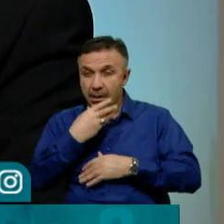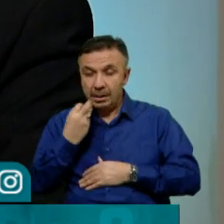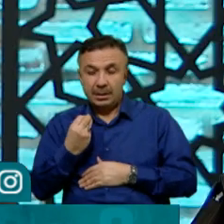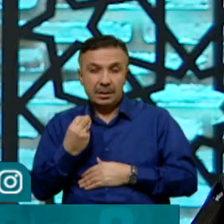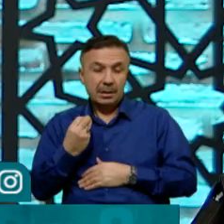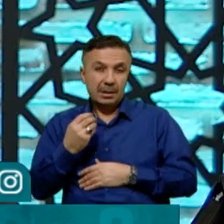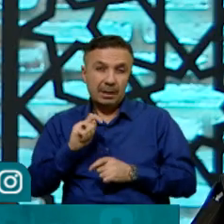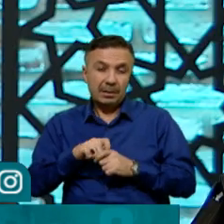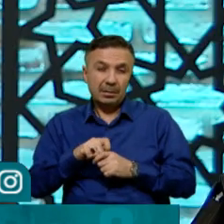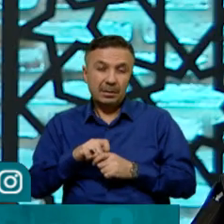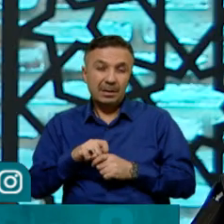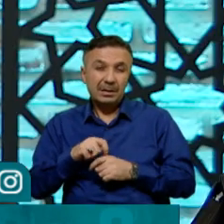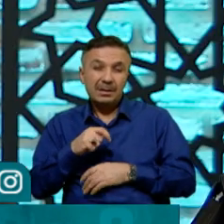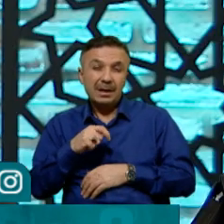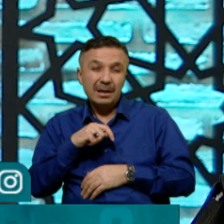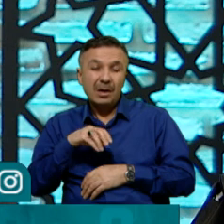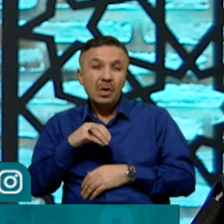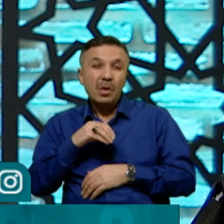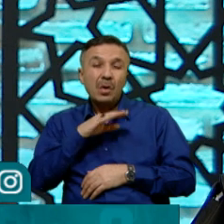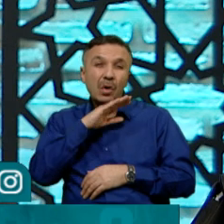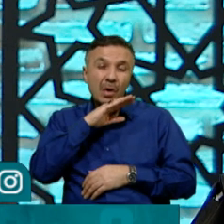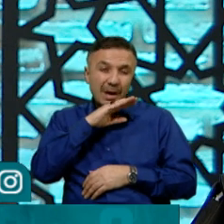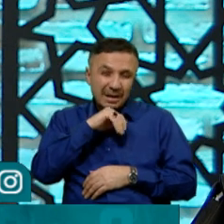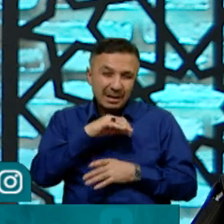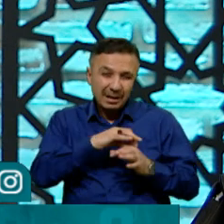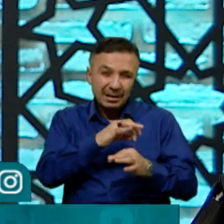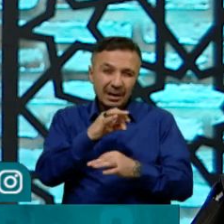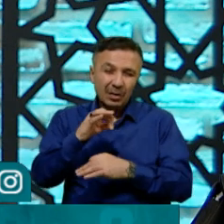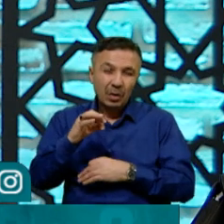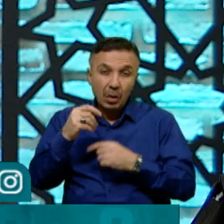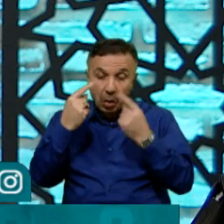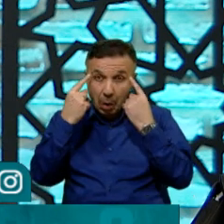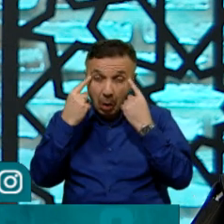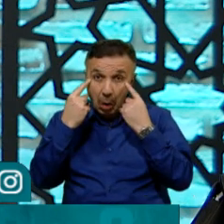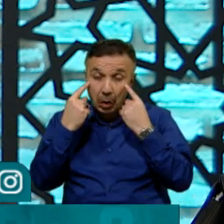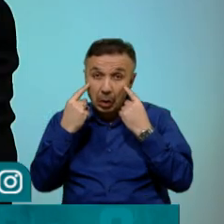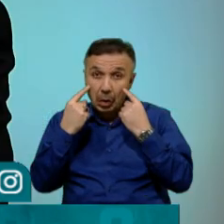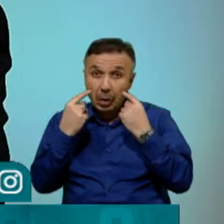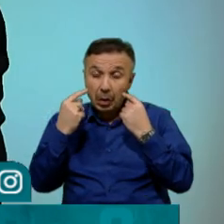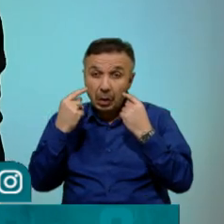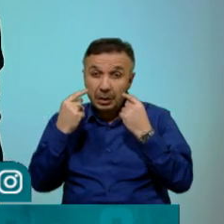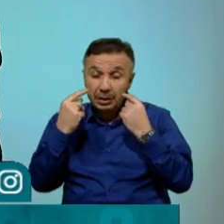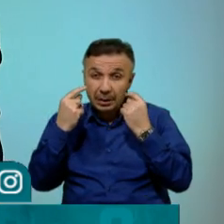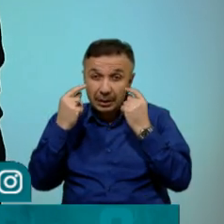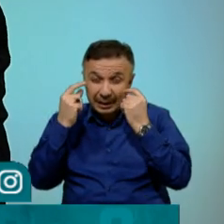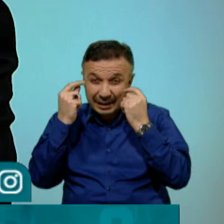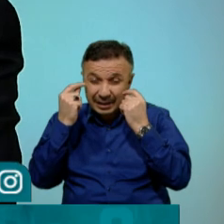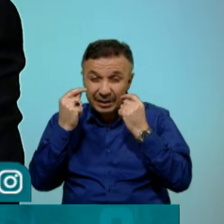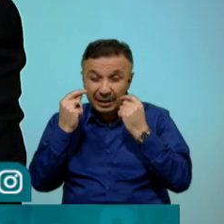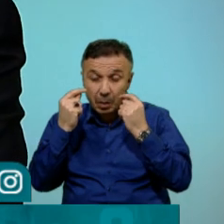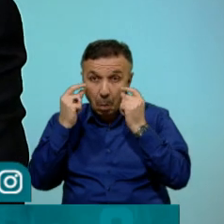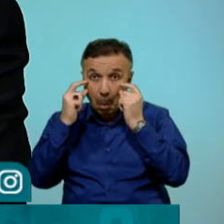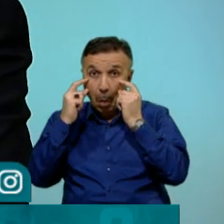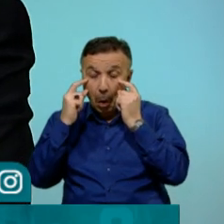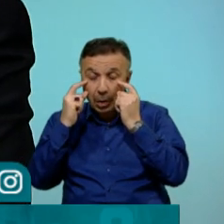baktığınızda zaten o ya o insanın o yüzünde o karışıklığın olmasına olması gerekir Ama o Eğer geriliyorsa